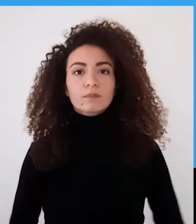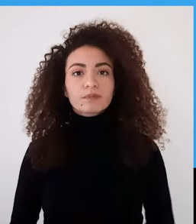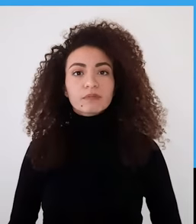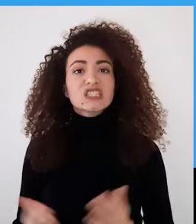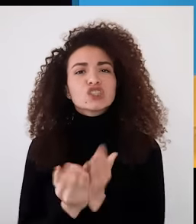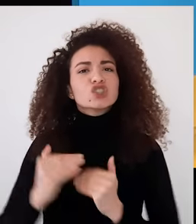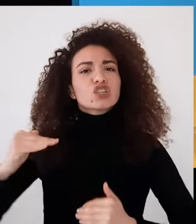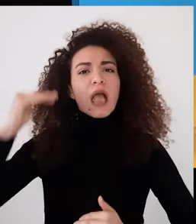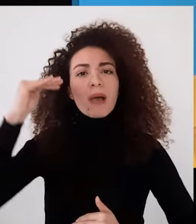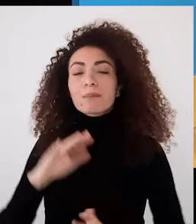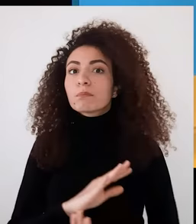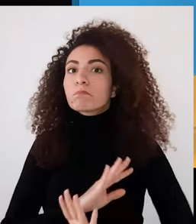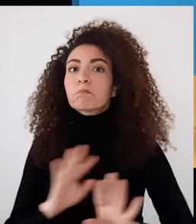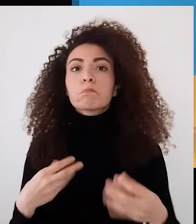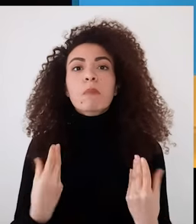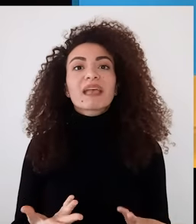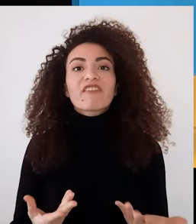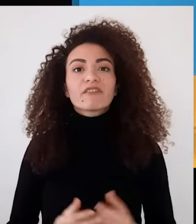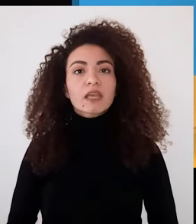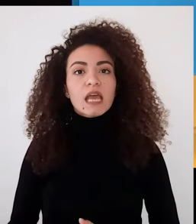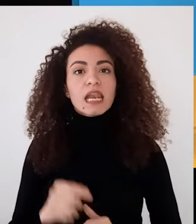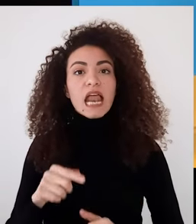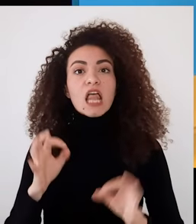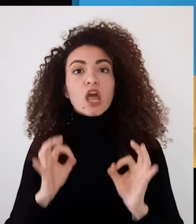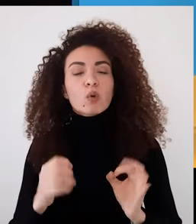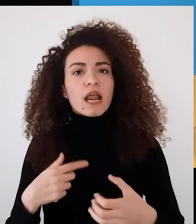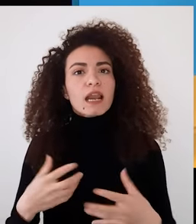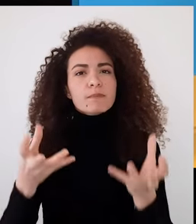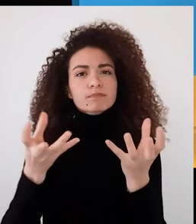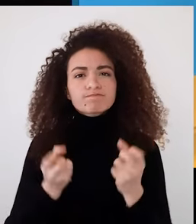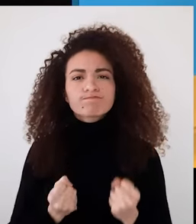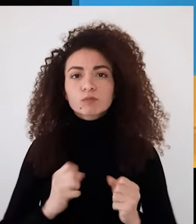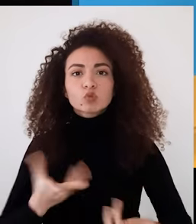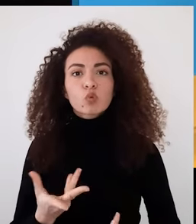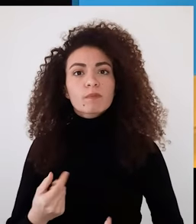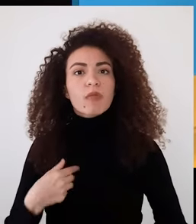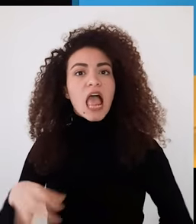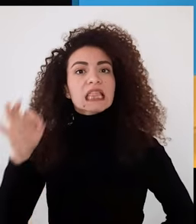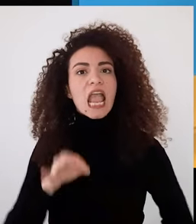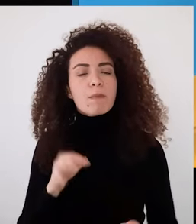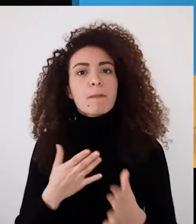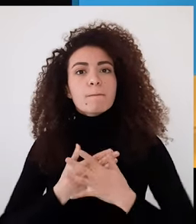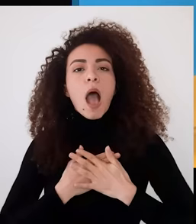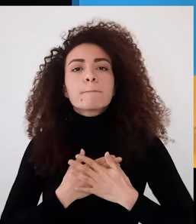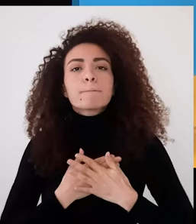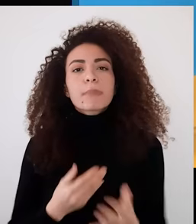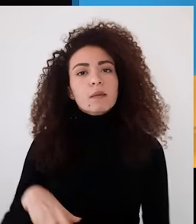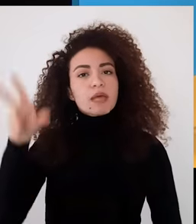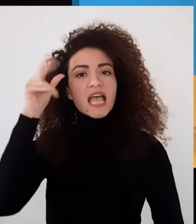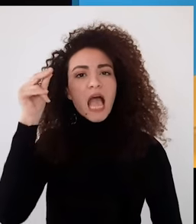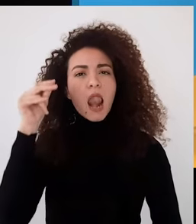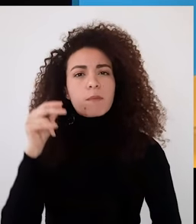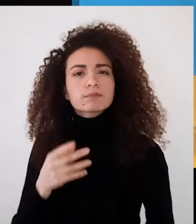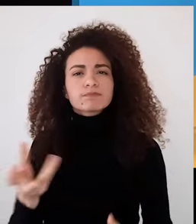ما عاد كافي، نحن بحاجة لتبني مبدأ المتعلم الدائم، أي الشخص اللي بيتملك فضولية